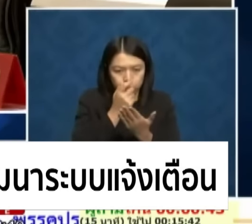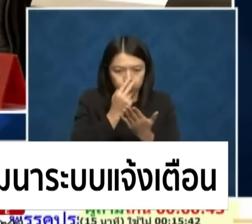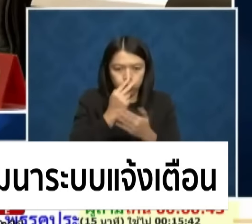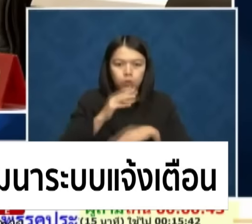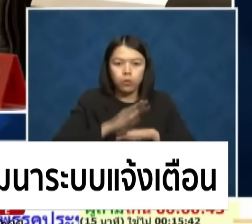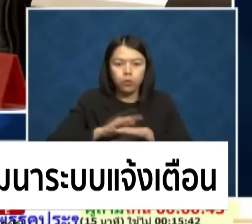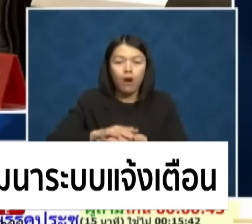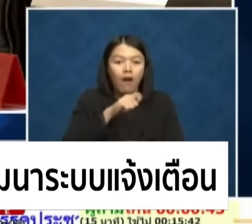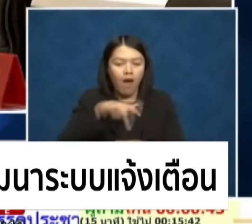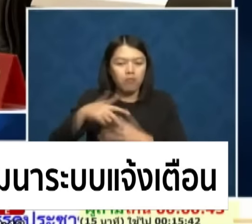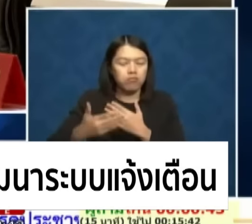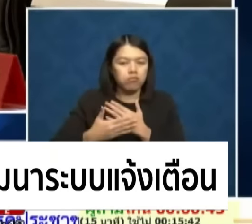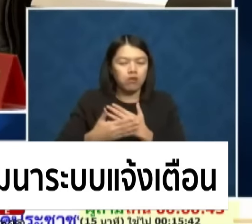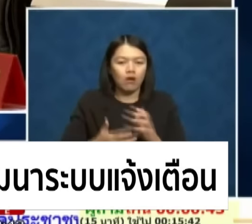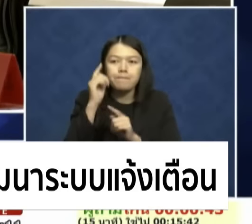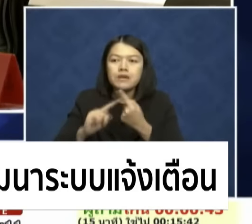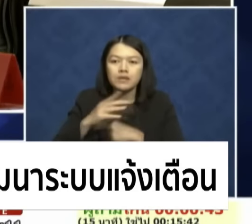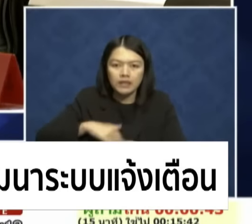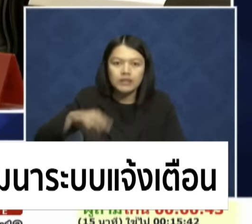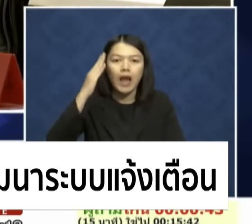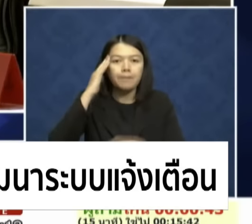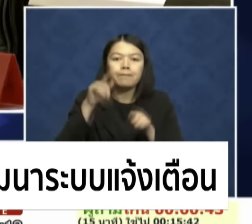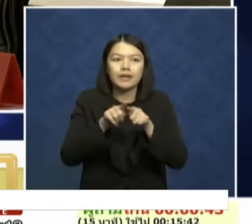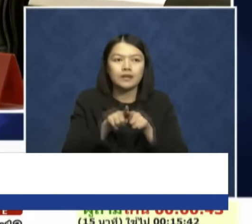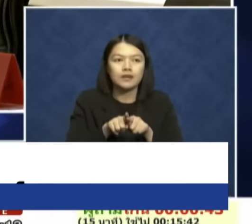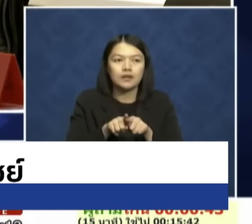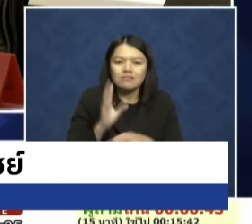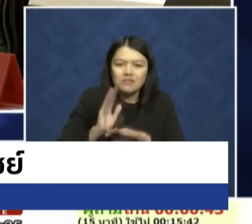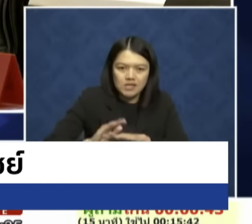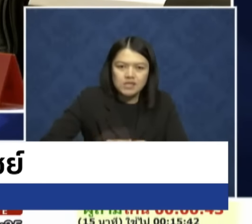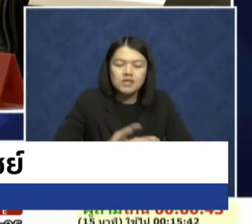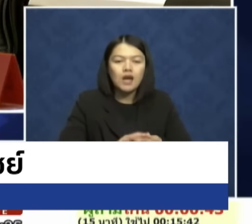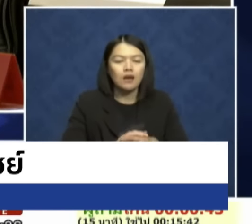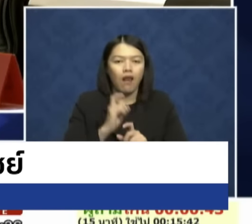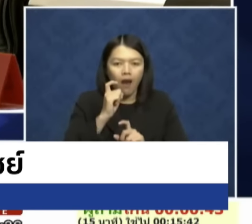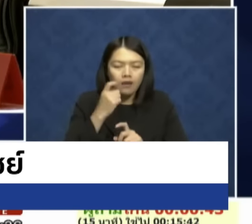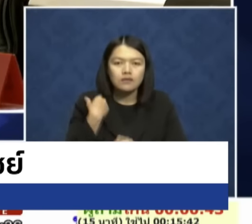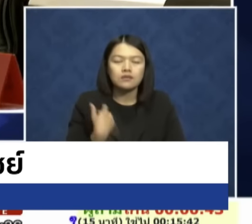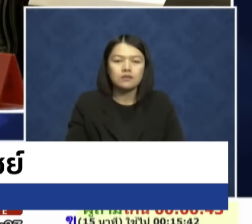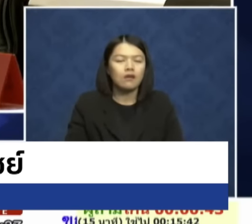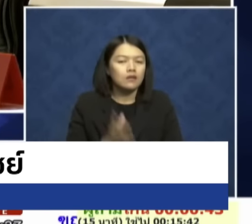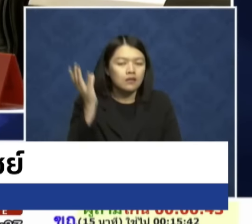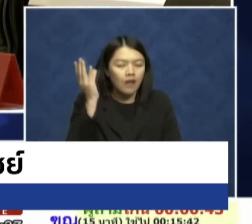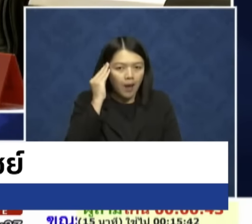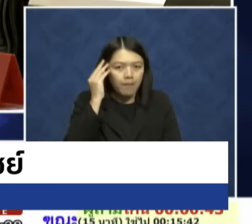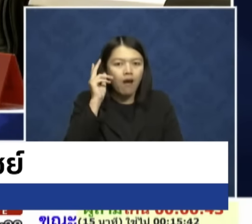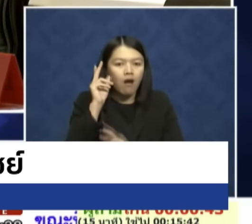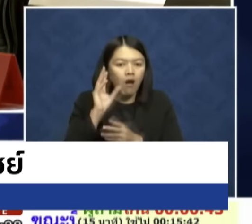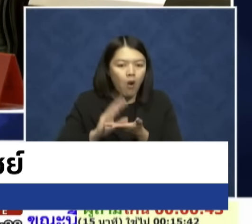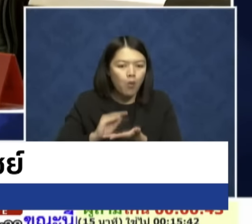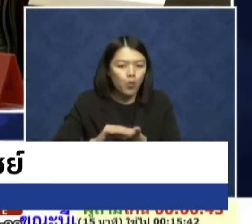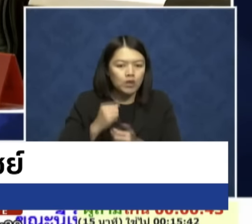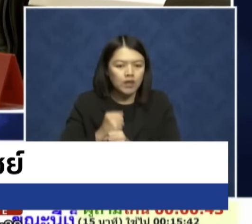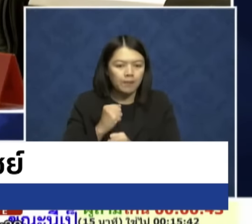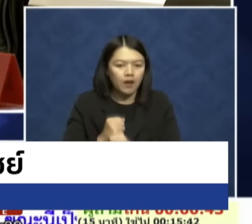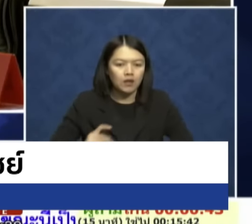ลองฟังคุณธีรรัตน์ดูครับส่วนของเซล brcก็ดิฉันได้รับทราบข้อมูลมานะคะว่าจากการทำงานของ